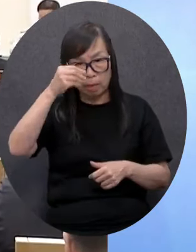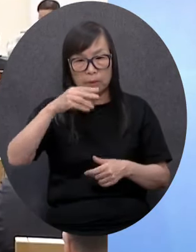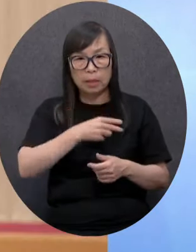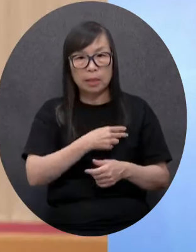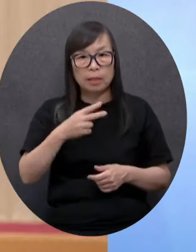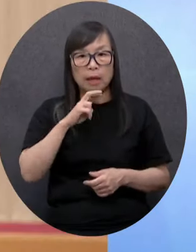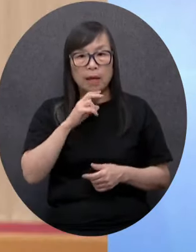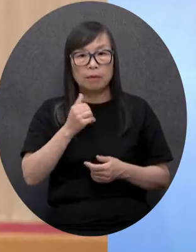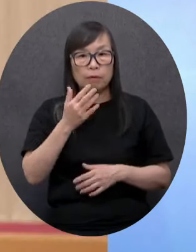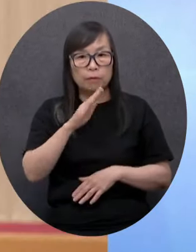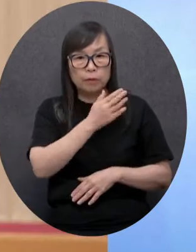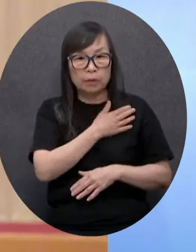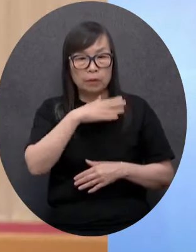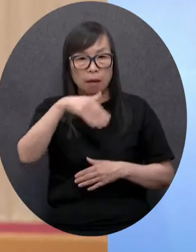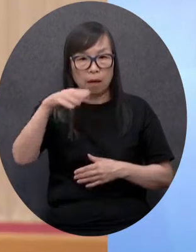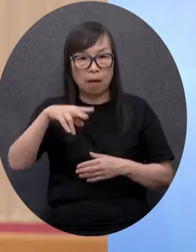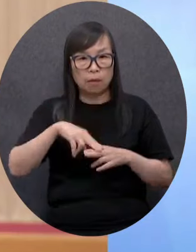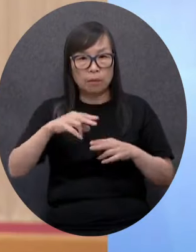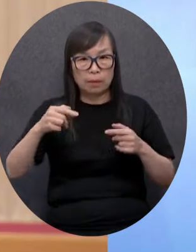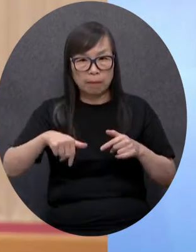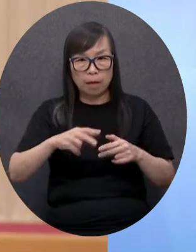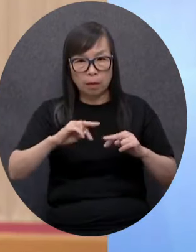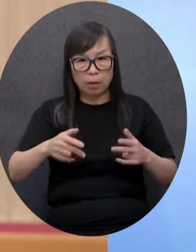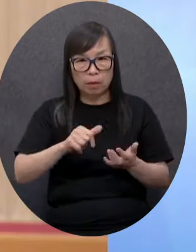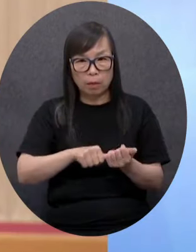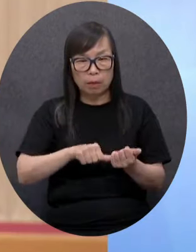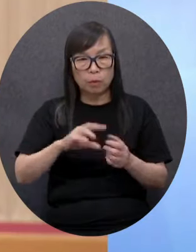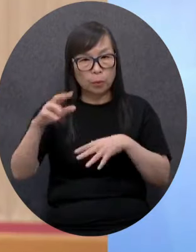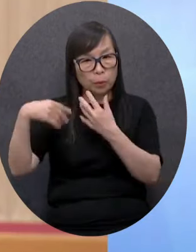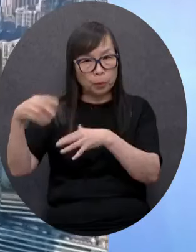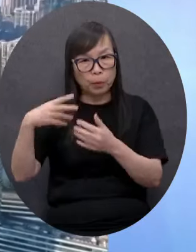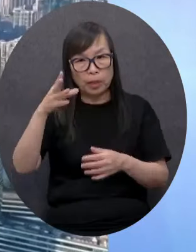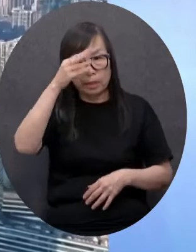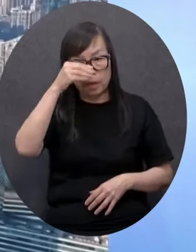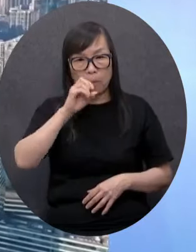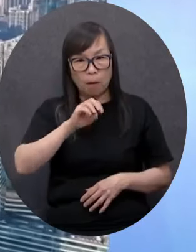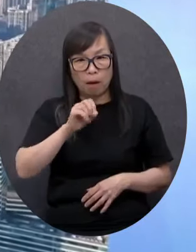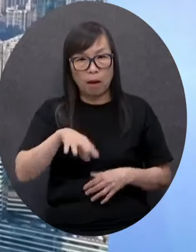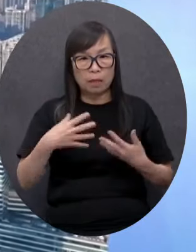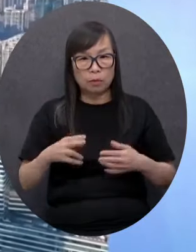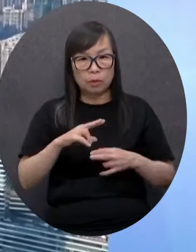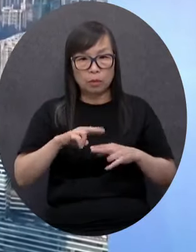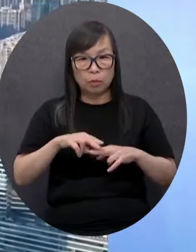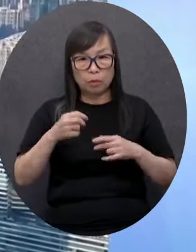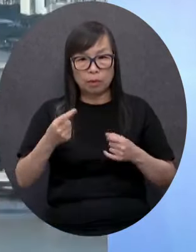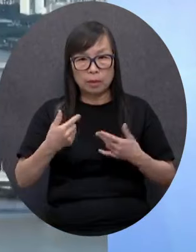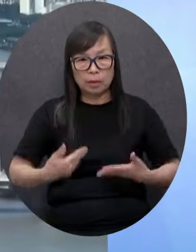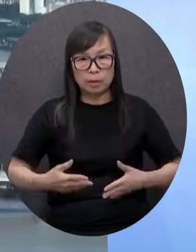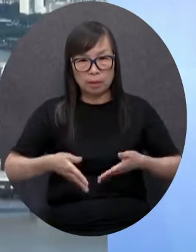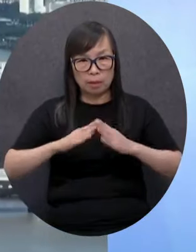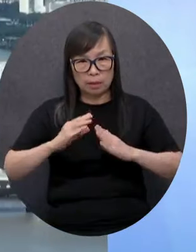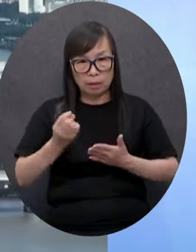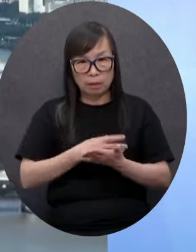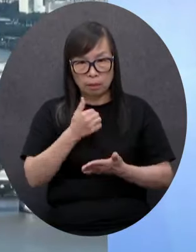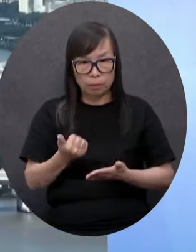下午主持召开中央全面深化改革委员会会议。习近平强调，完善中国特色现代企业制